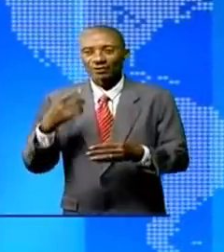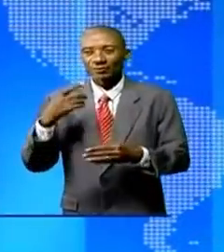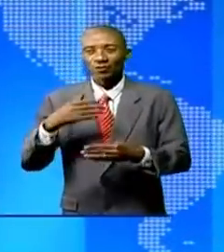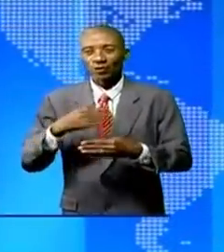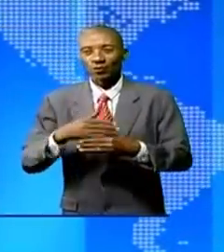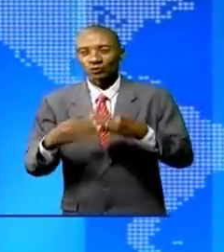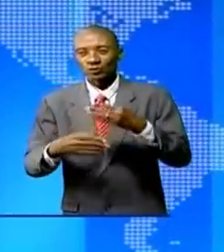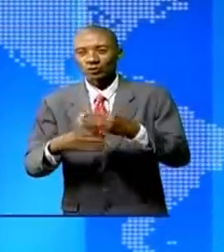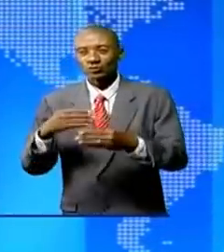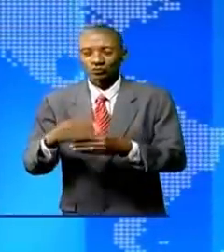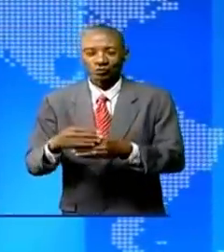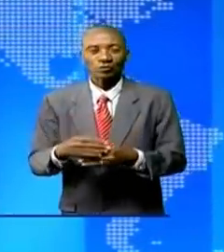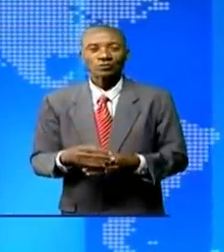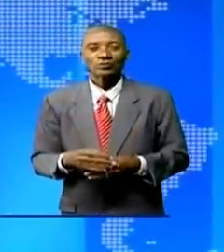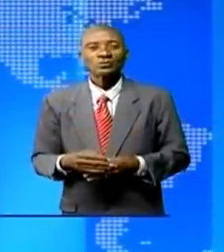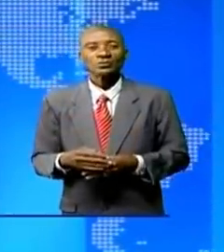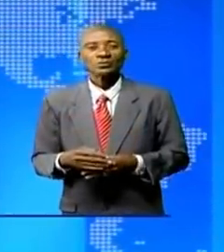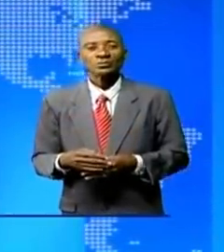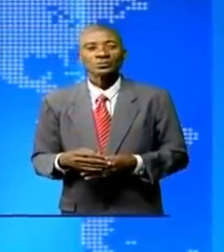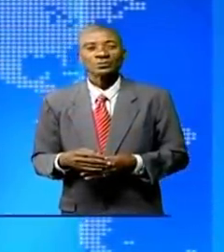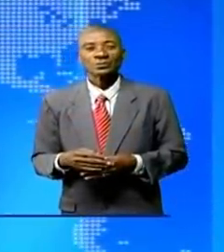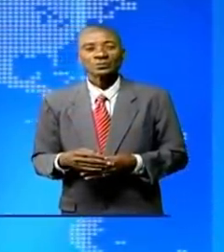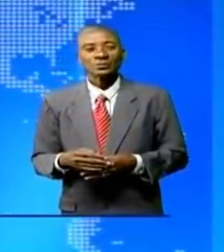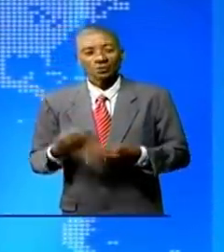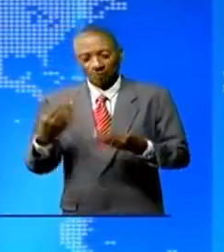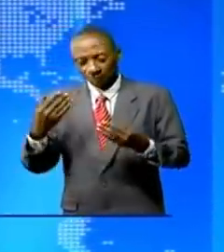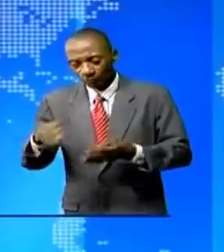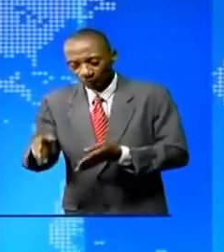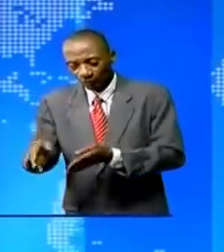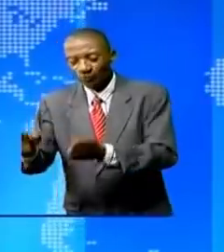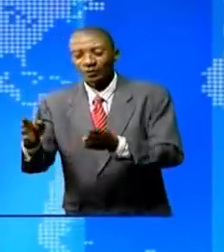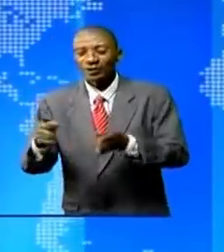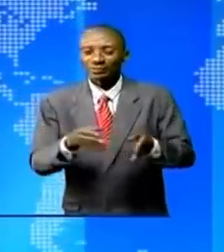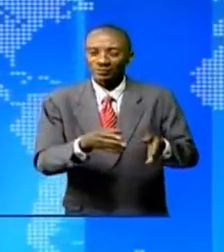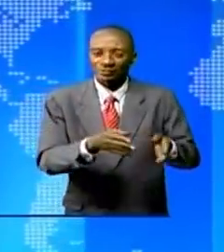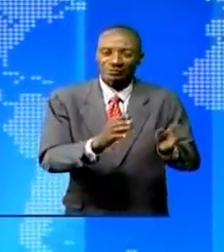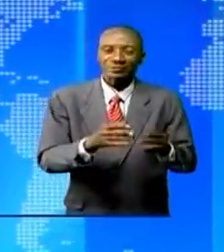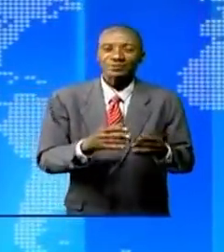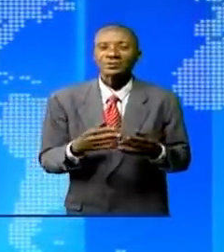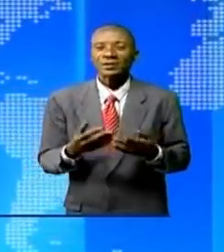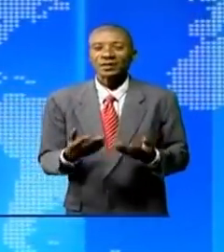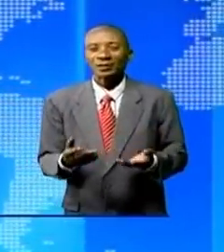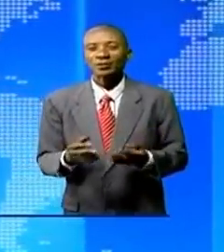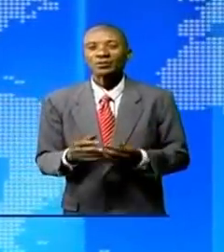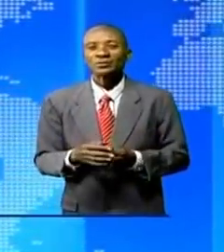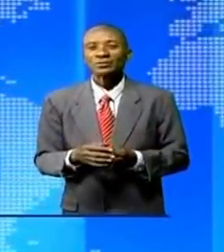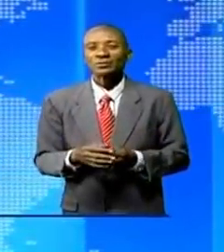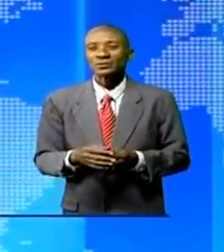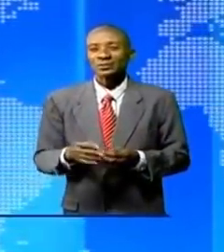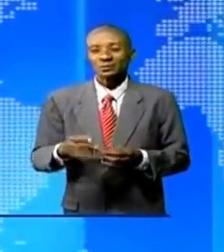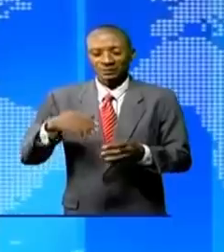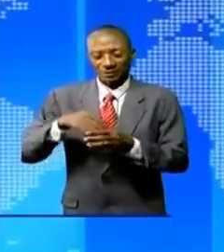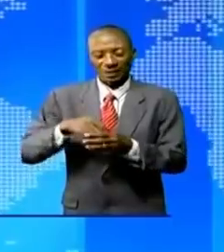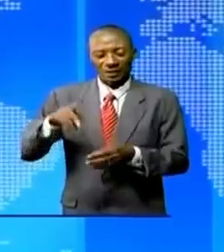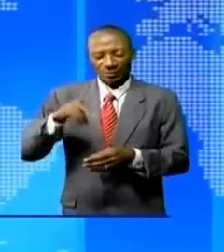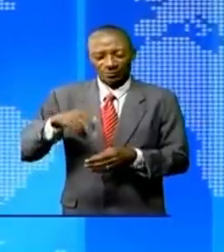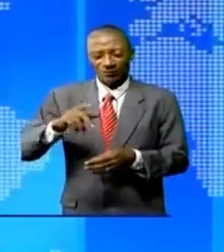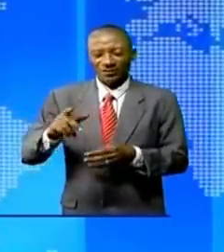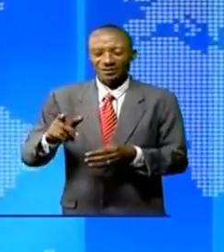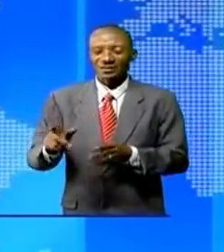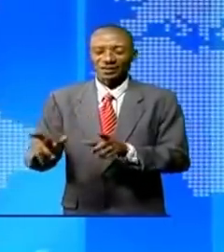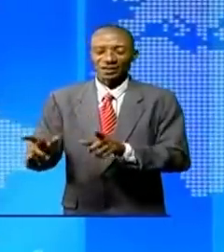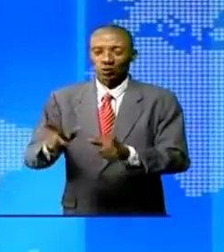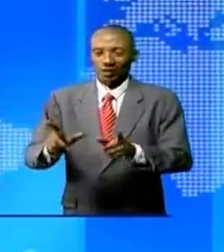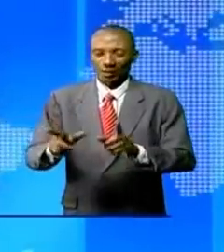réhabilitation des écoles, routes et hôpitaux sont achevés. Et c'est le gouverneur intérimaire de la province du Lualaba qui a procédé à